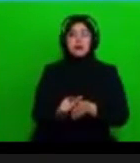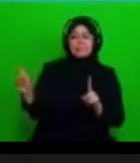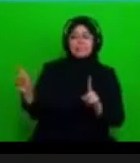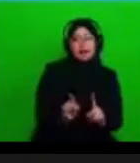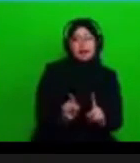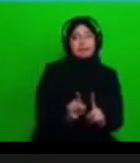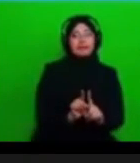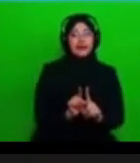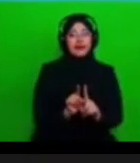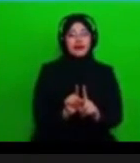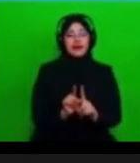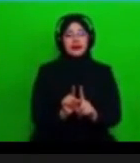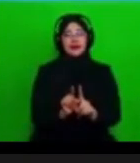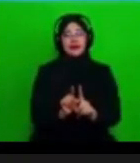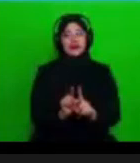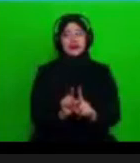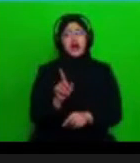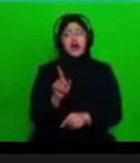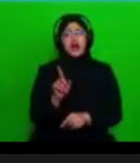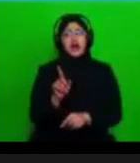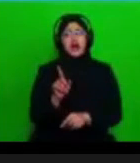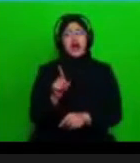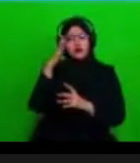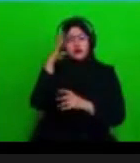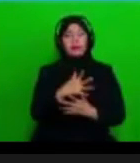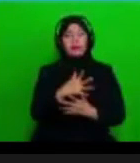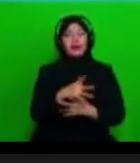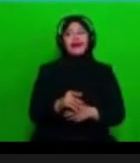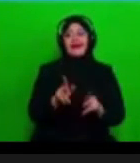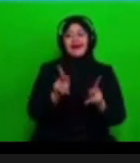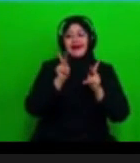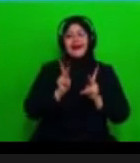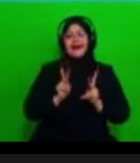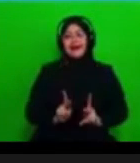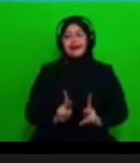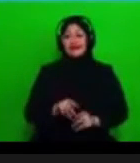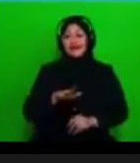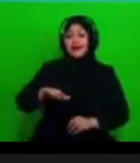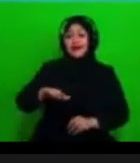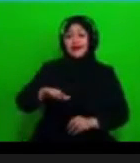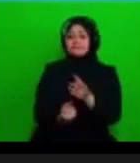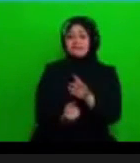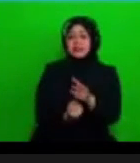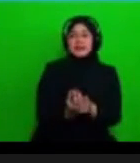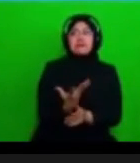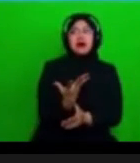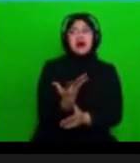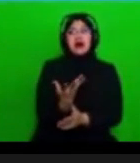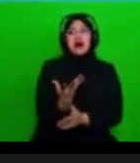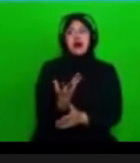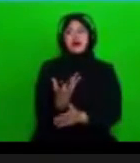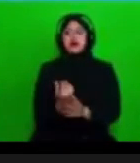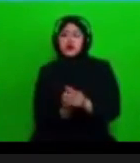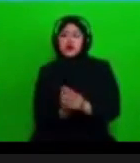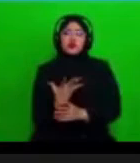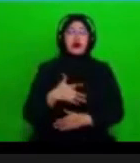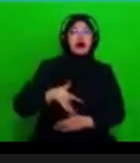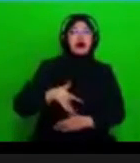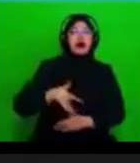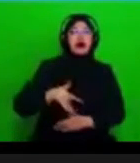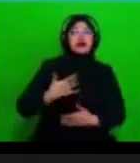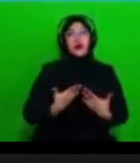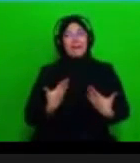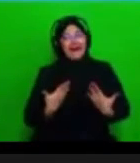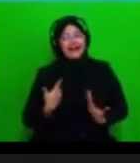mentor, yang fokusnya adalah pengembangan karakter dan mengembangkan rasa senang belajar pada